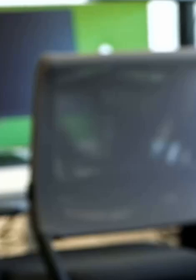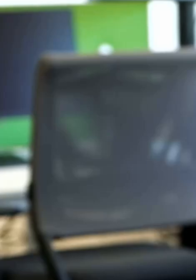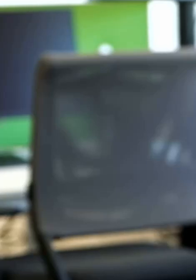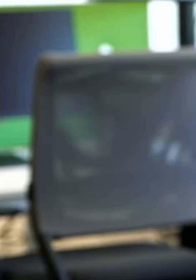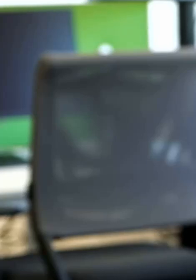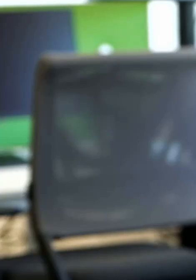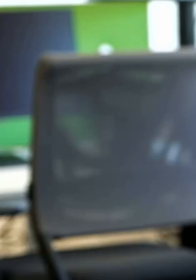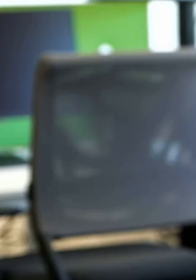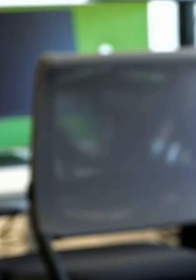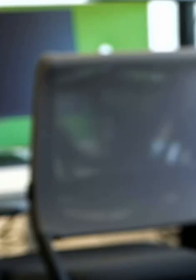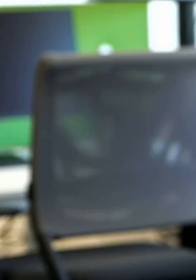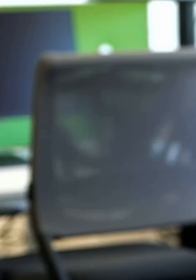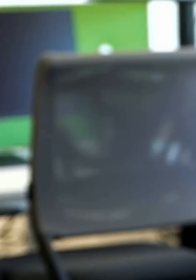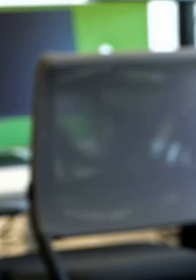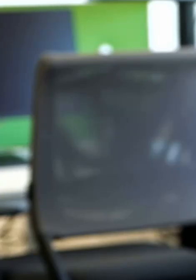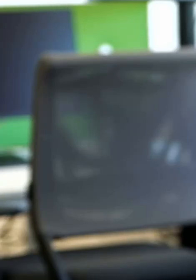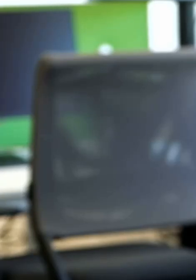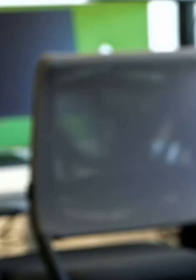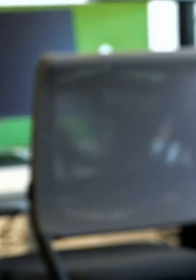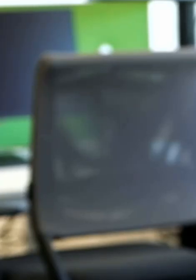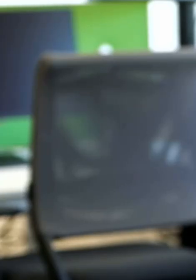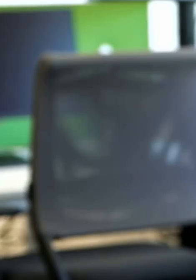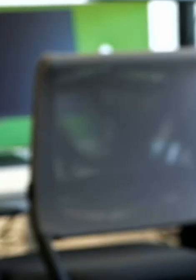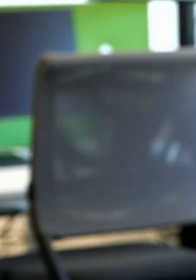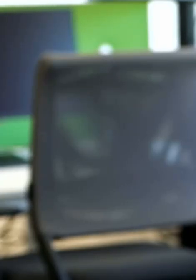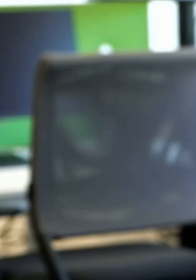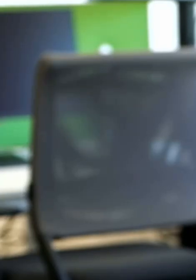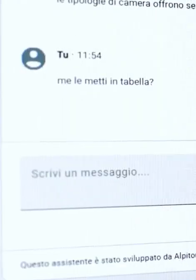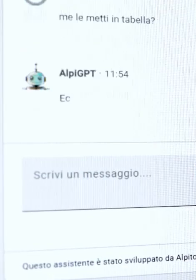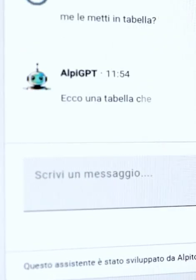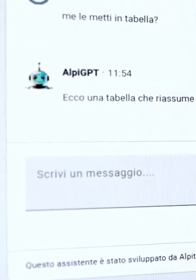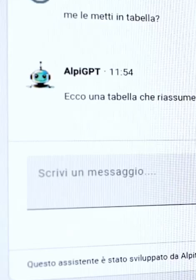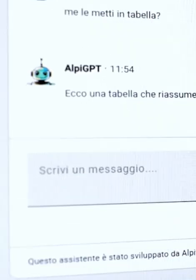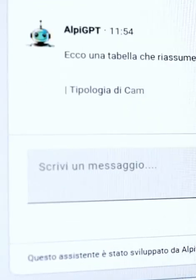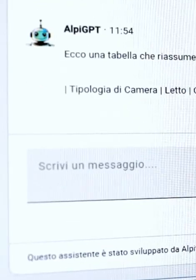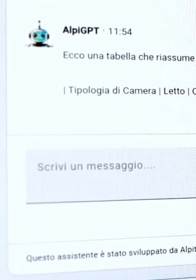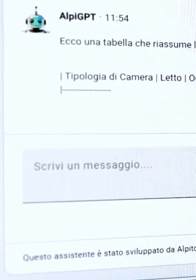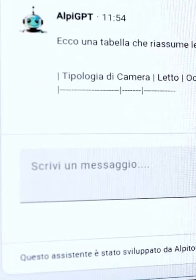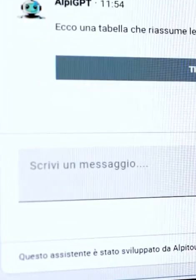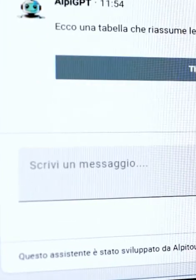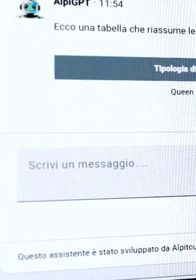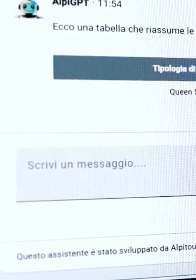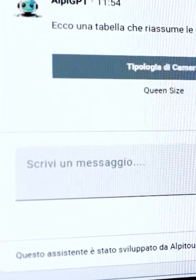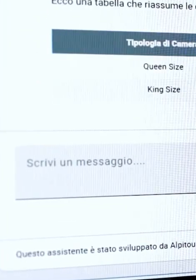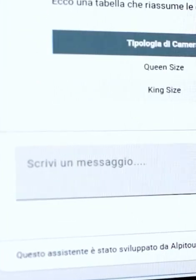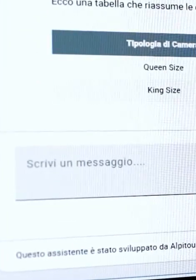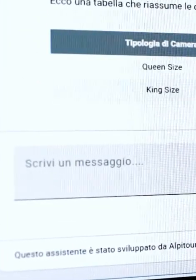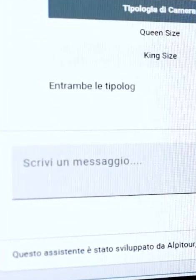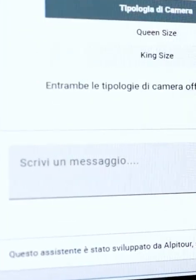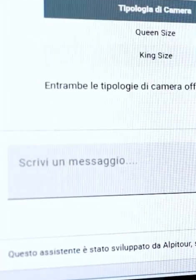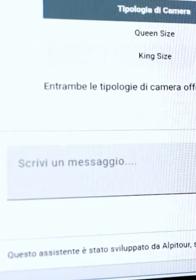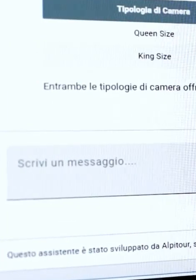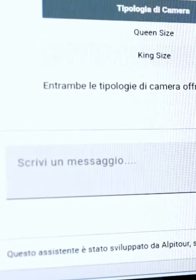dubbi ed essere anche più celeri nelle risposte e acquisire prima il cliente in davvero pochissimi secondi la